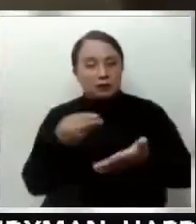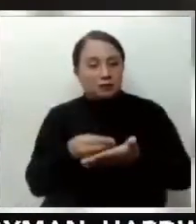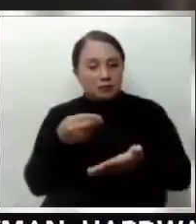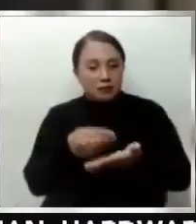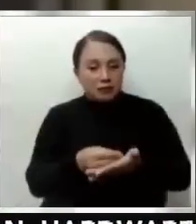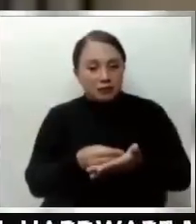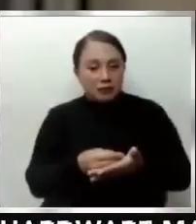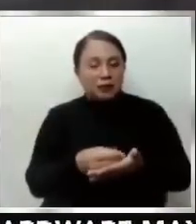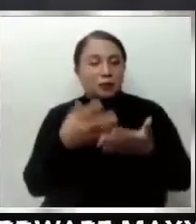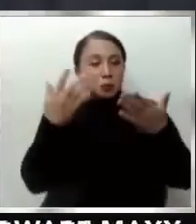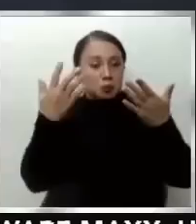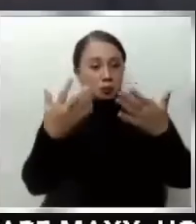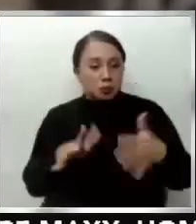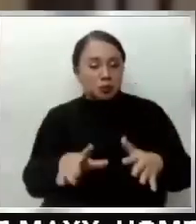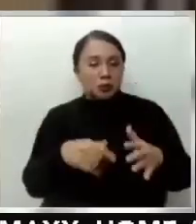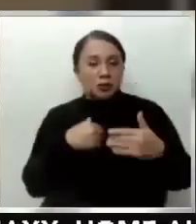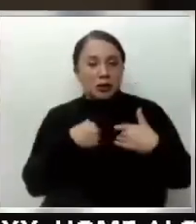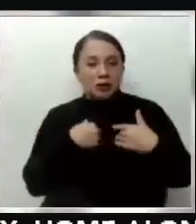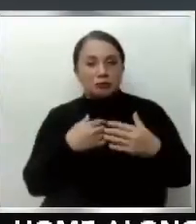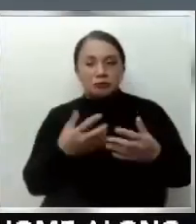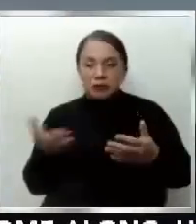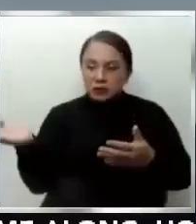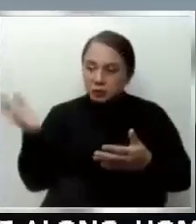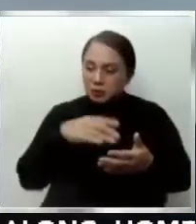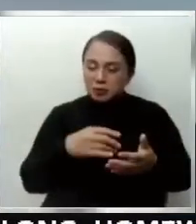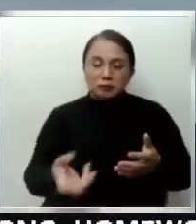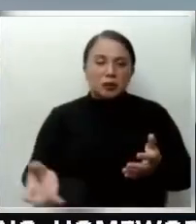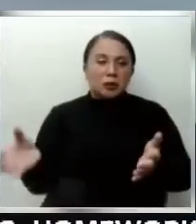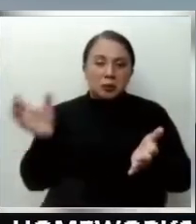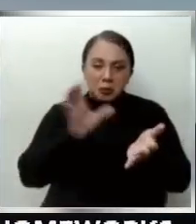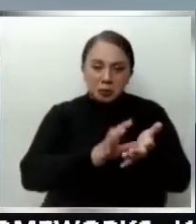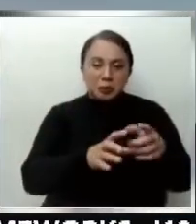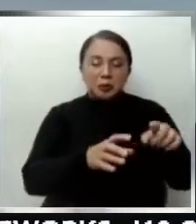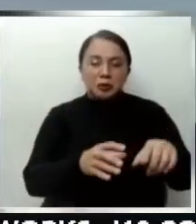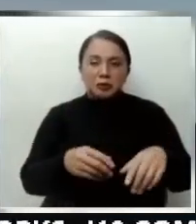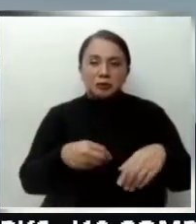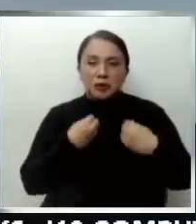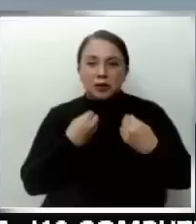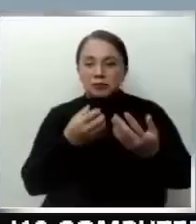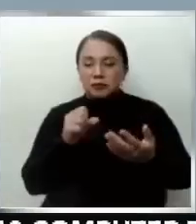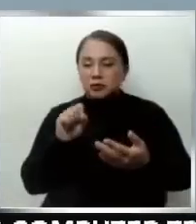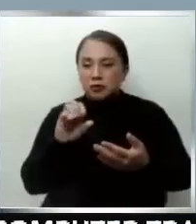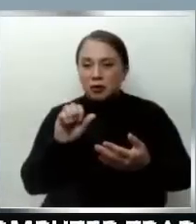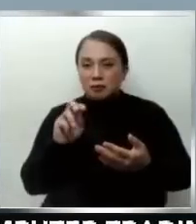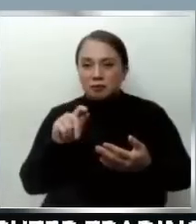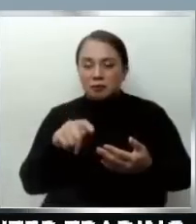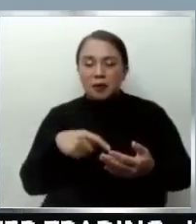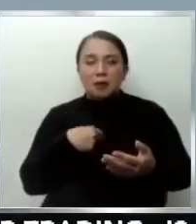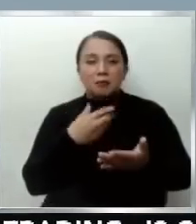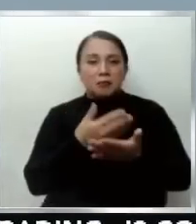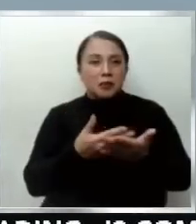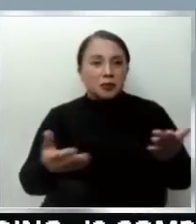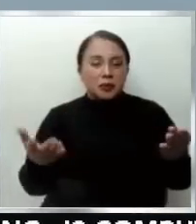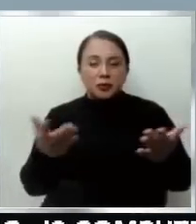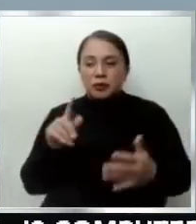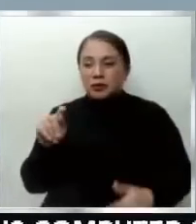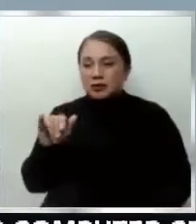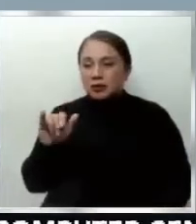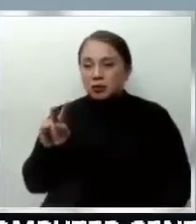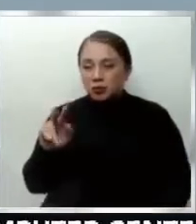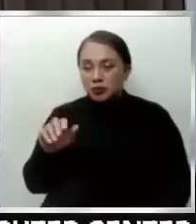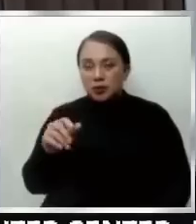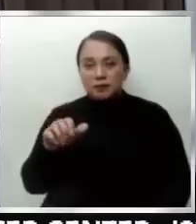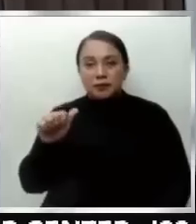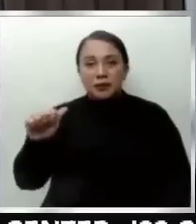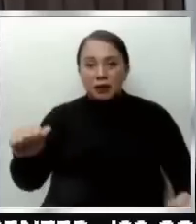mahimok na mag-invest sa paghakot at pagbenta ng mga scrap materials sa isang geothermal plant sa TV Albay milyon ang pinapag-usapan po